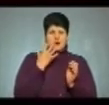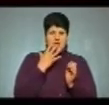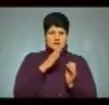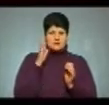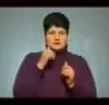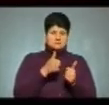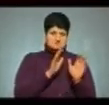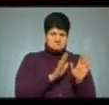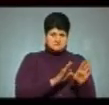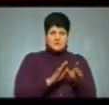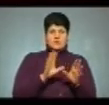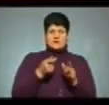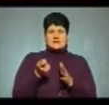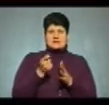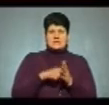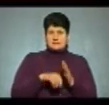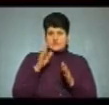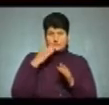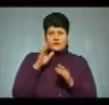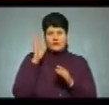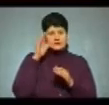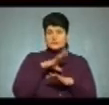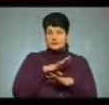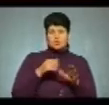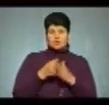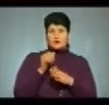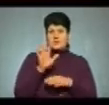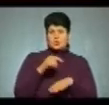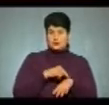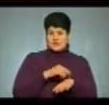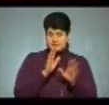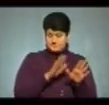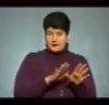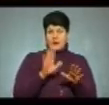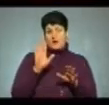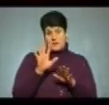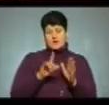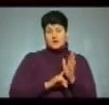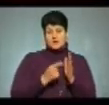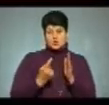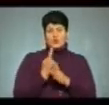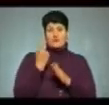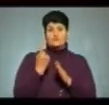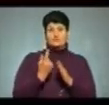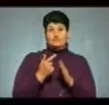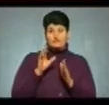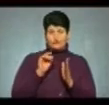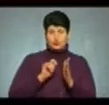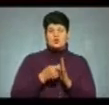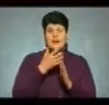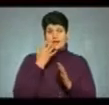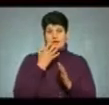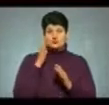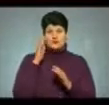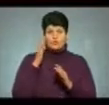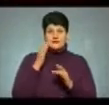було добре. Тоді воду закривали, взагалі вода не текла, аж до 5 години. В 5 знову вмикали гарячу воду і до 12, до 11. Тепер